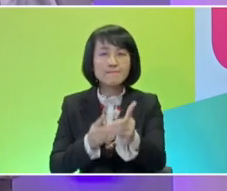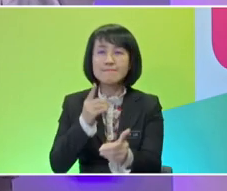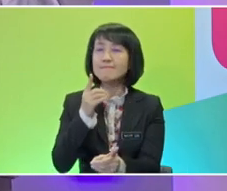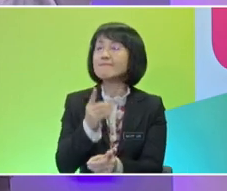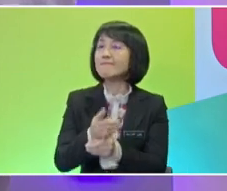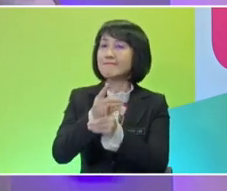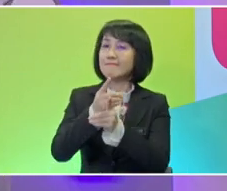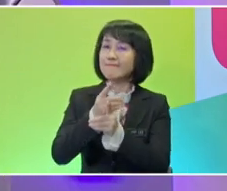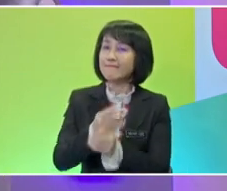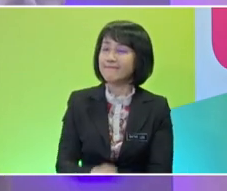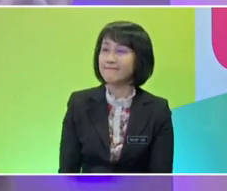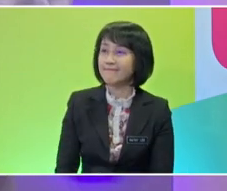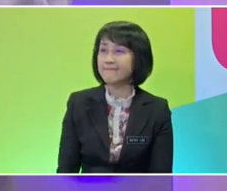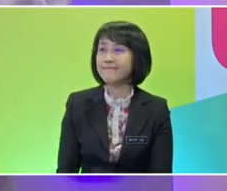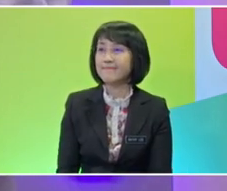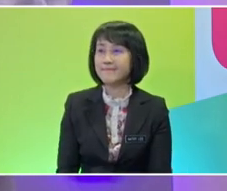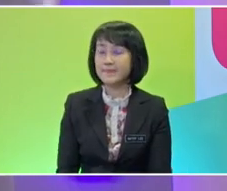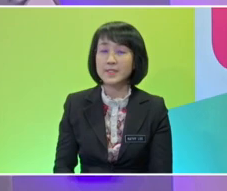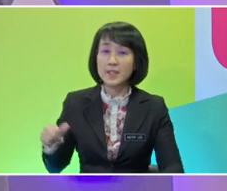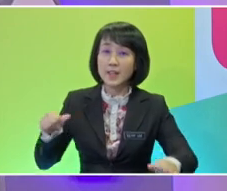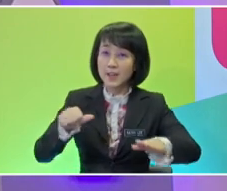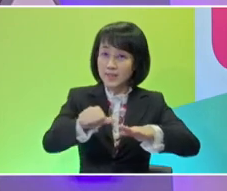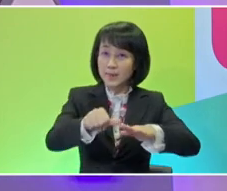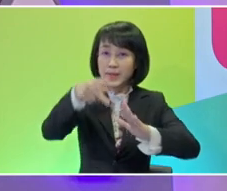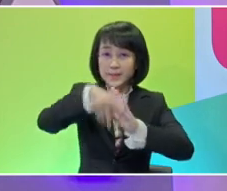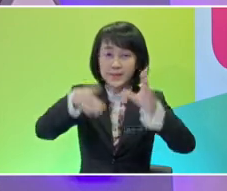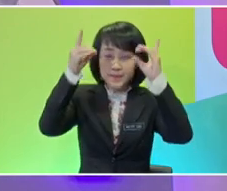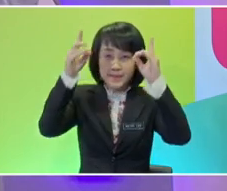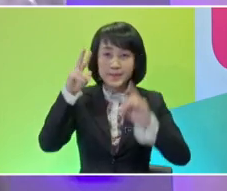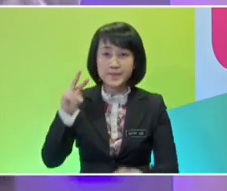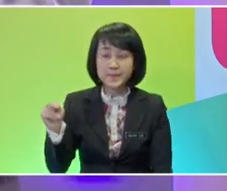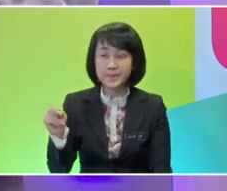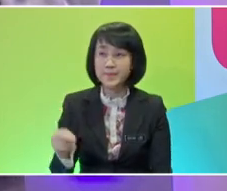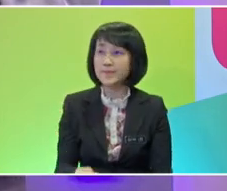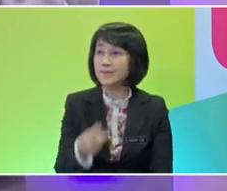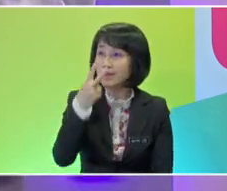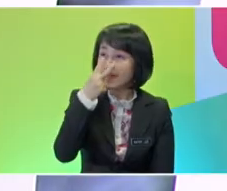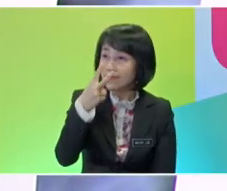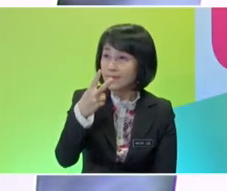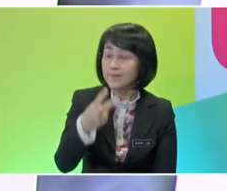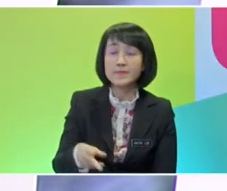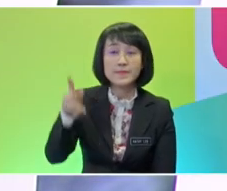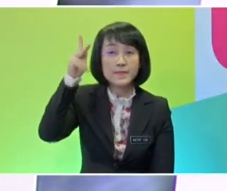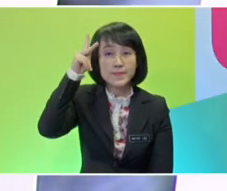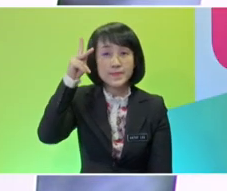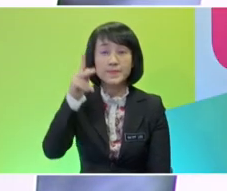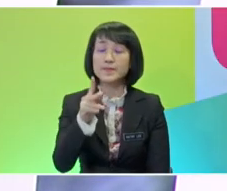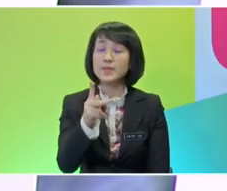ini terutama dalam aspek pendidikan kalau kita tengok yang ujung sekali itu yang itu namanya